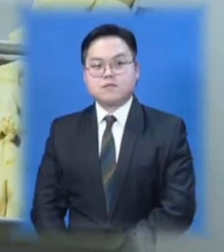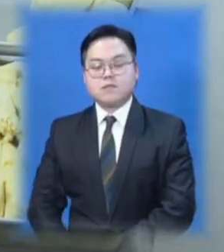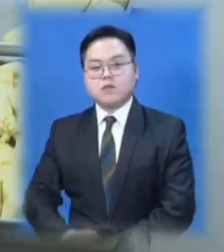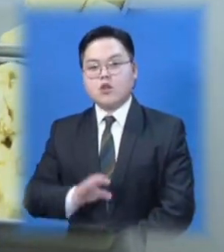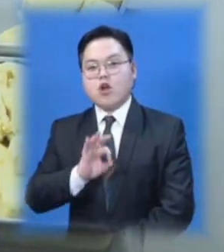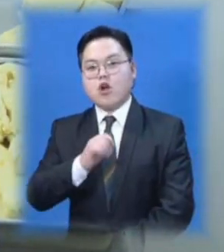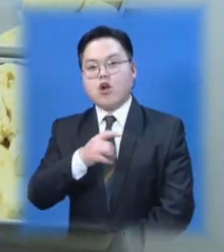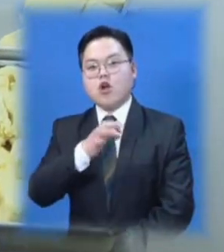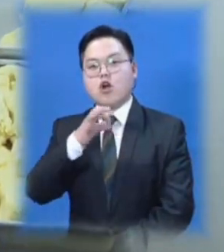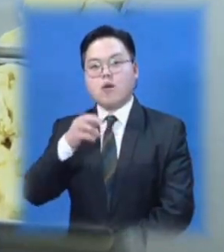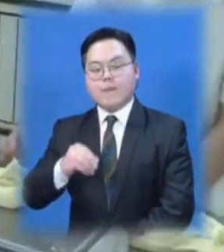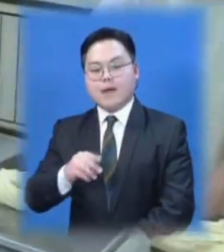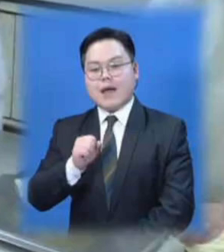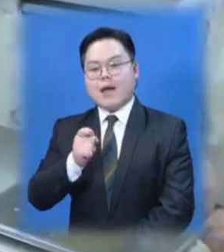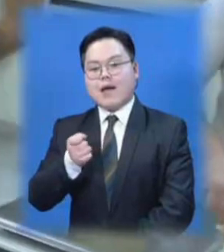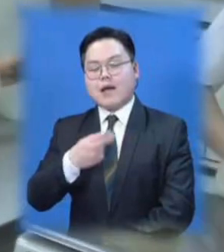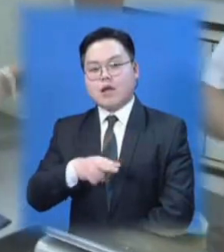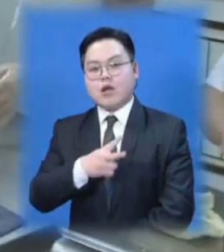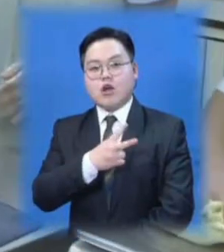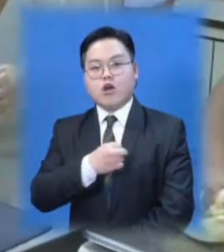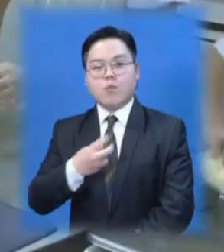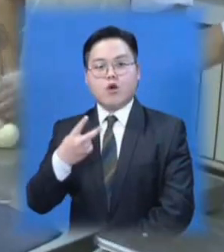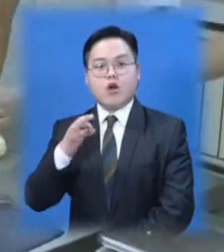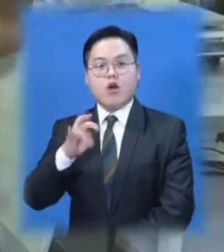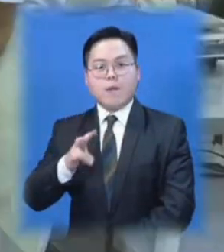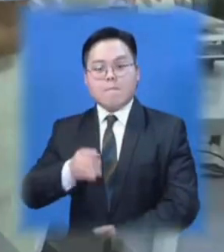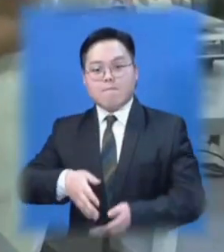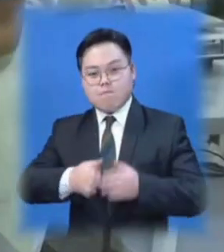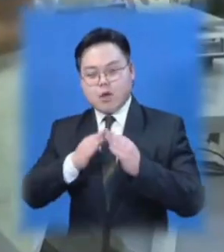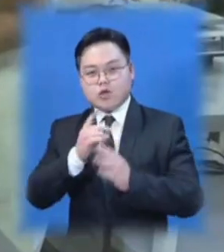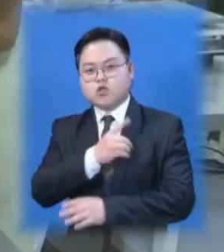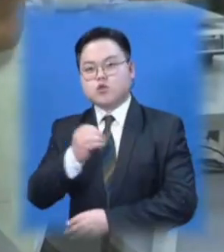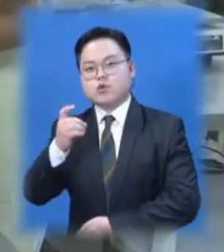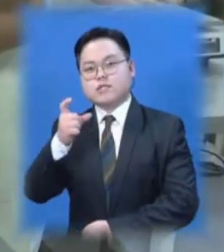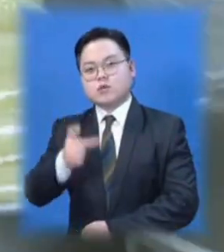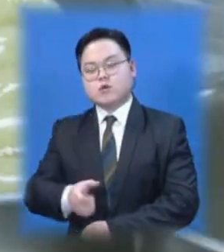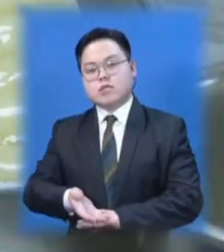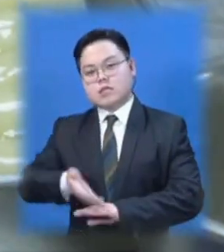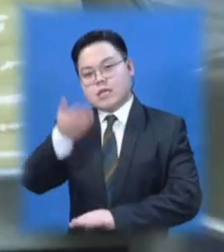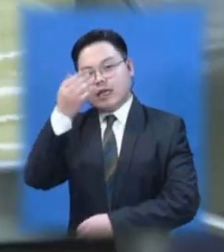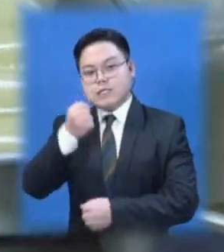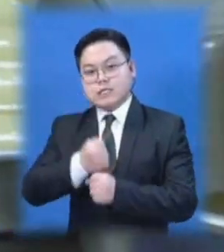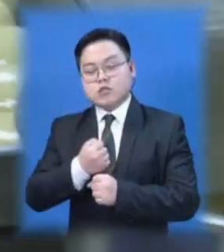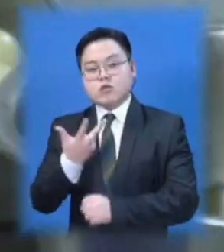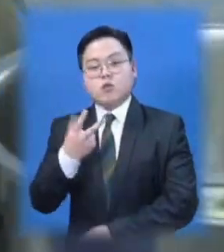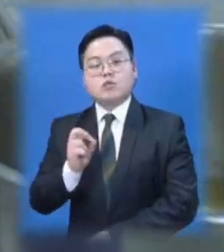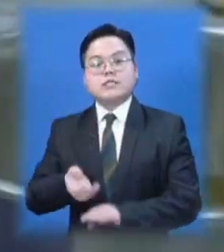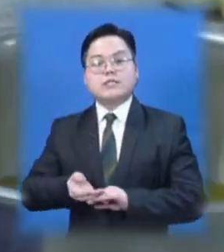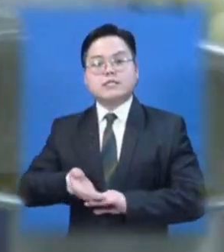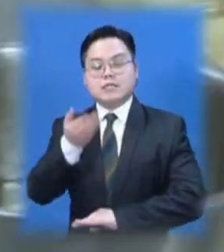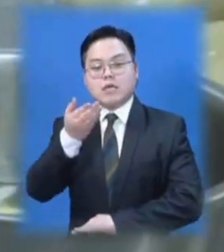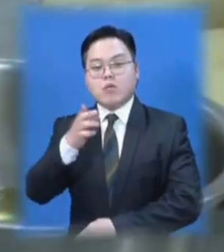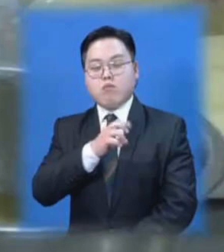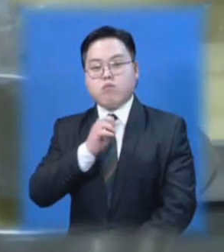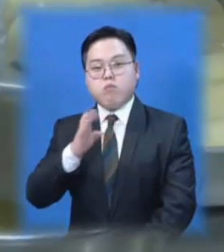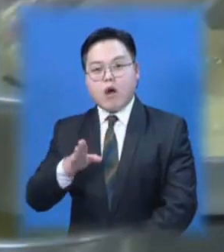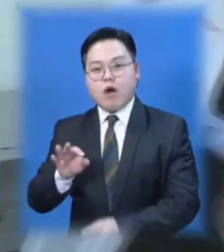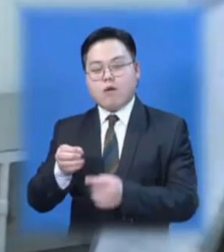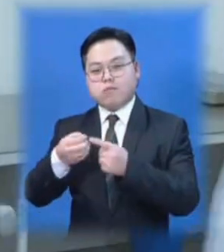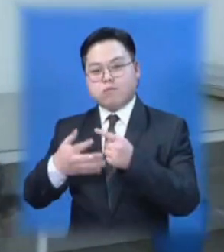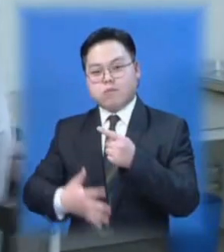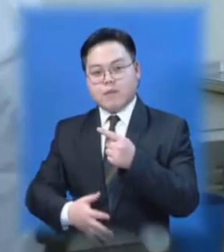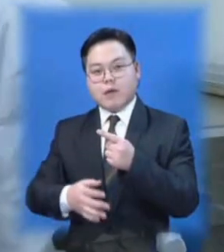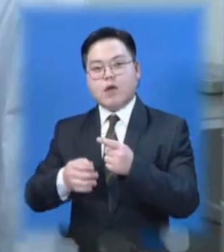Өвөм жархад компани 2000 онд байгуулагдсан. Компани 100 гаруй ажилтай холбоотой. 30 гаруй нэр төрлийн нарийн боловсрол төрлийн